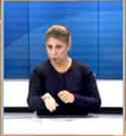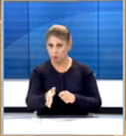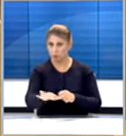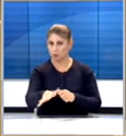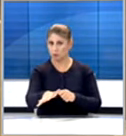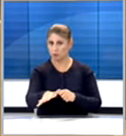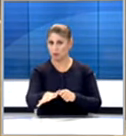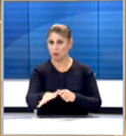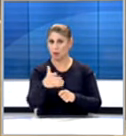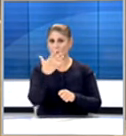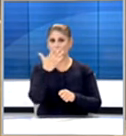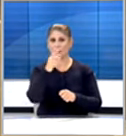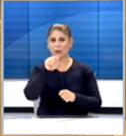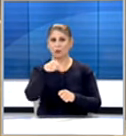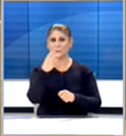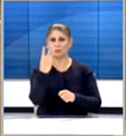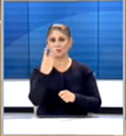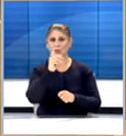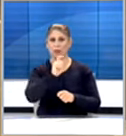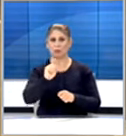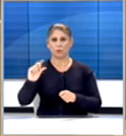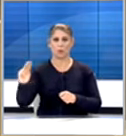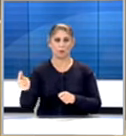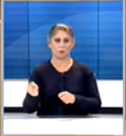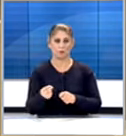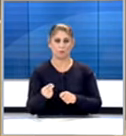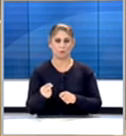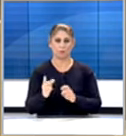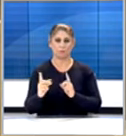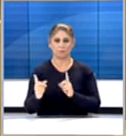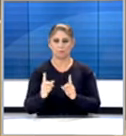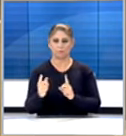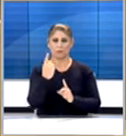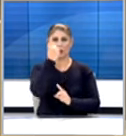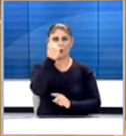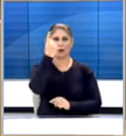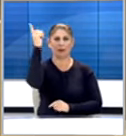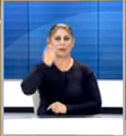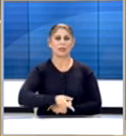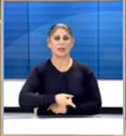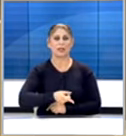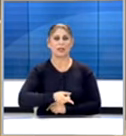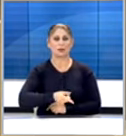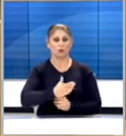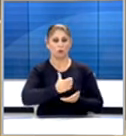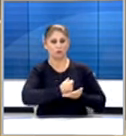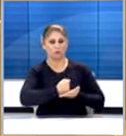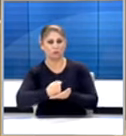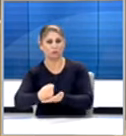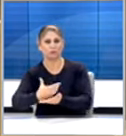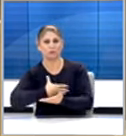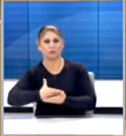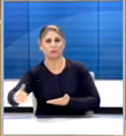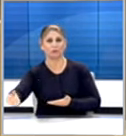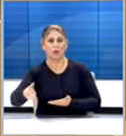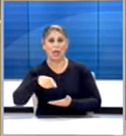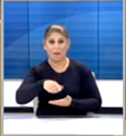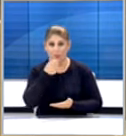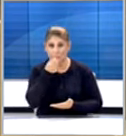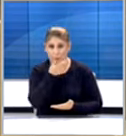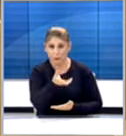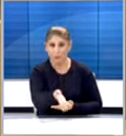ανέρχονται στα 5,3 εκατομμύρια ευρώ, αντιστοιχώντας μόνο στο 1% της απορρόφησης. Οι δαπάνες